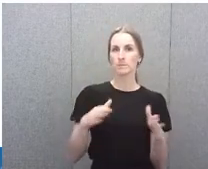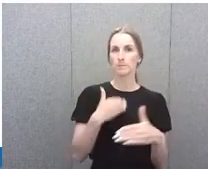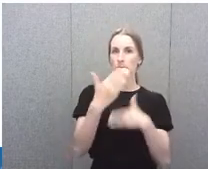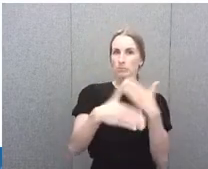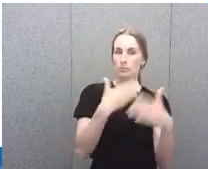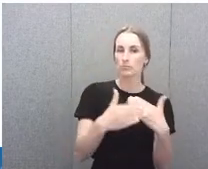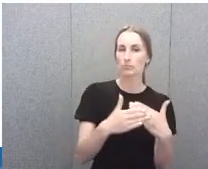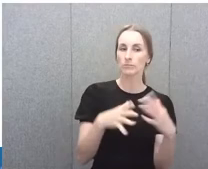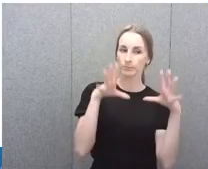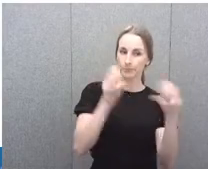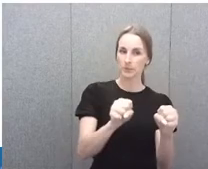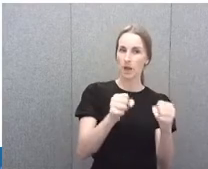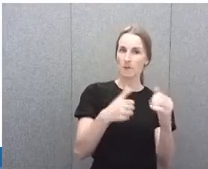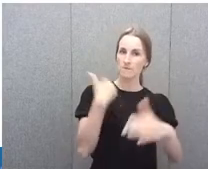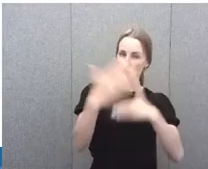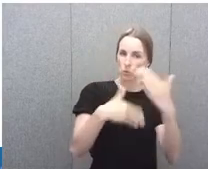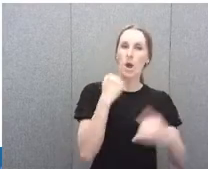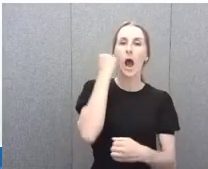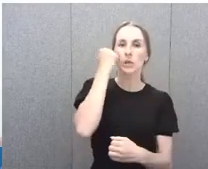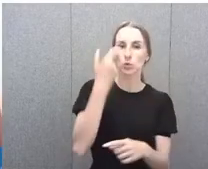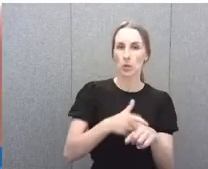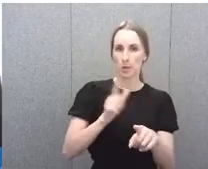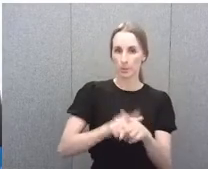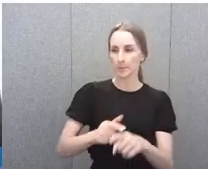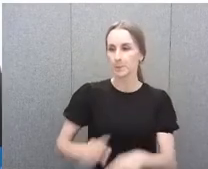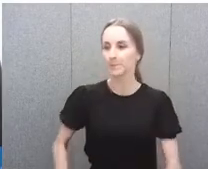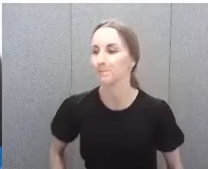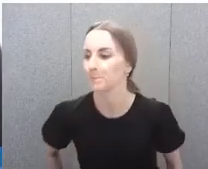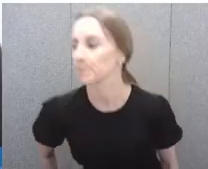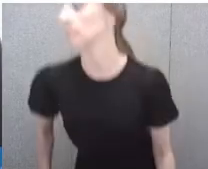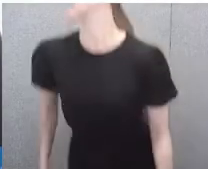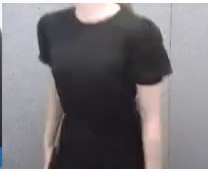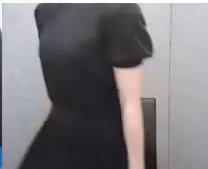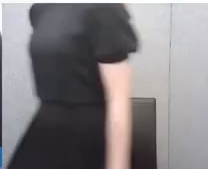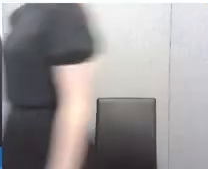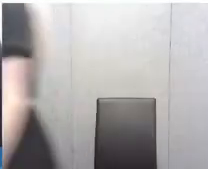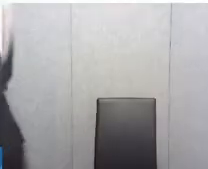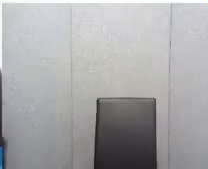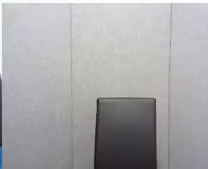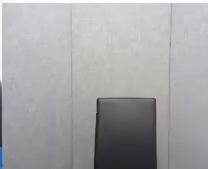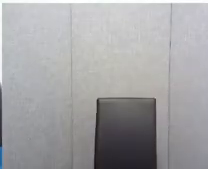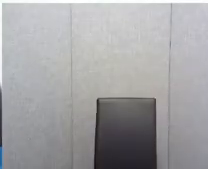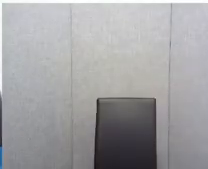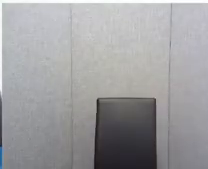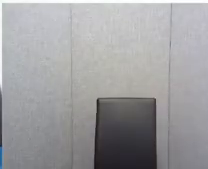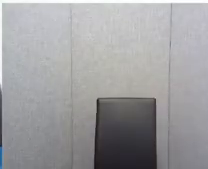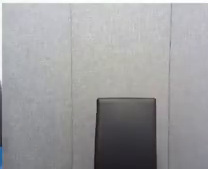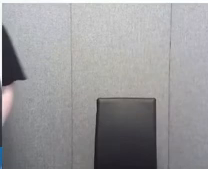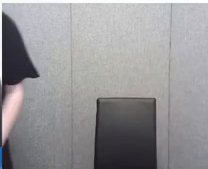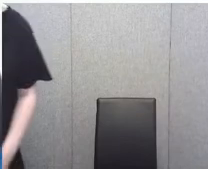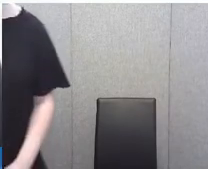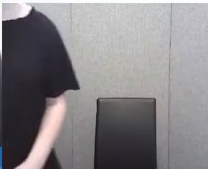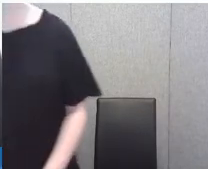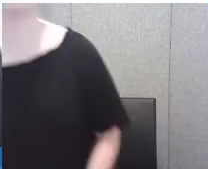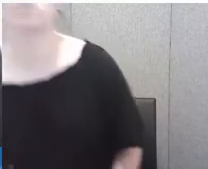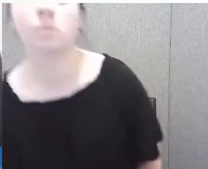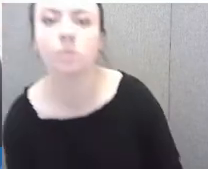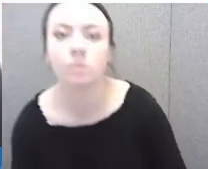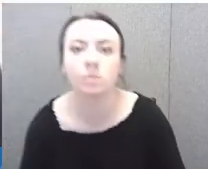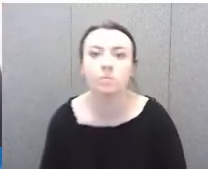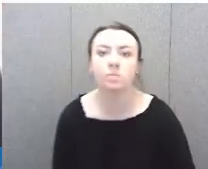Lean in. Наклоняемся вперед, крепко хватаемся и двигаемся. Большое спасибо,